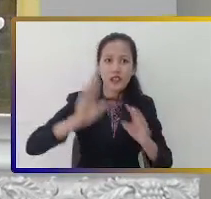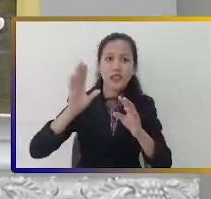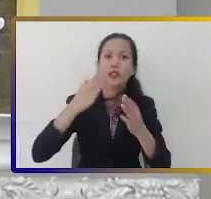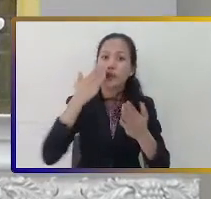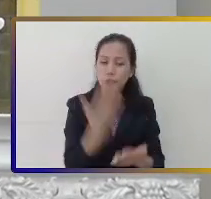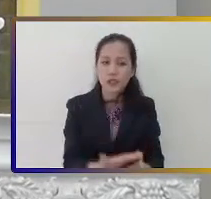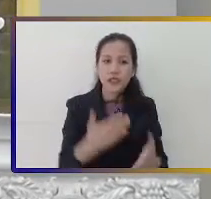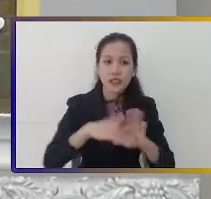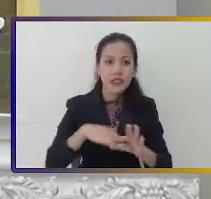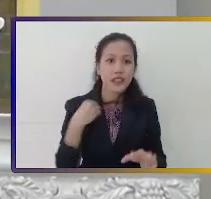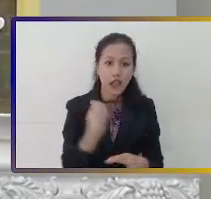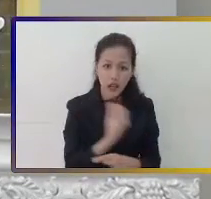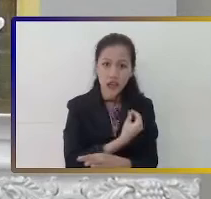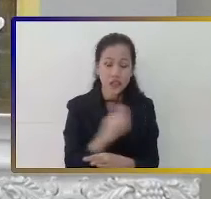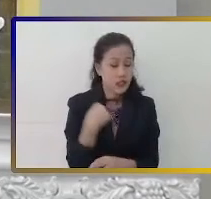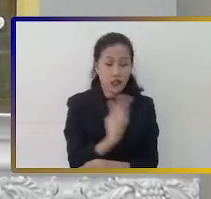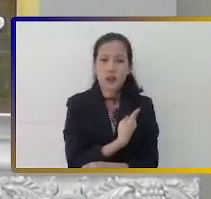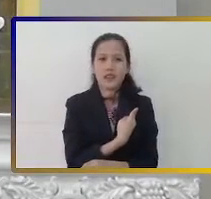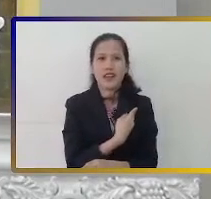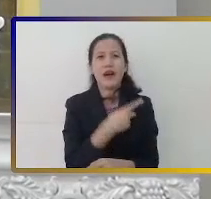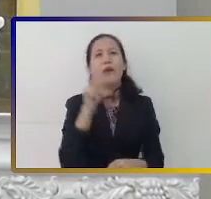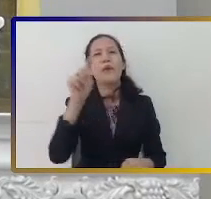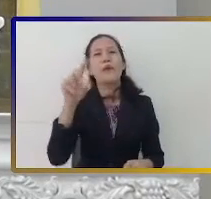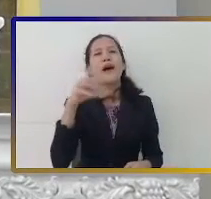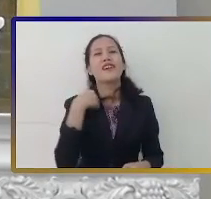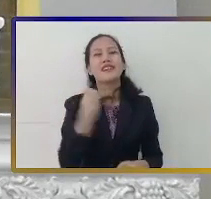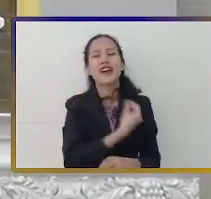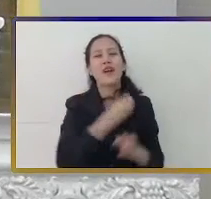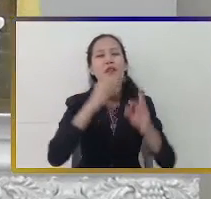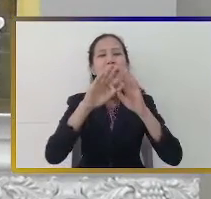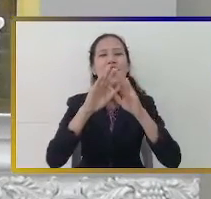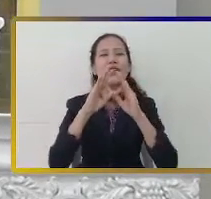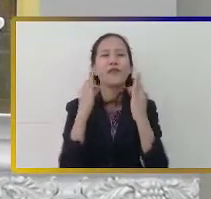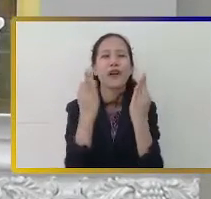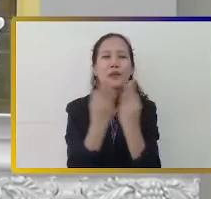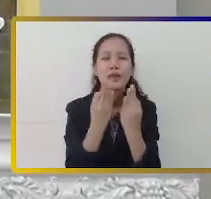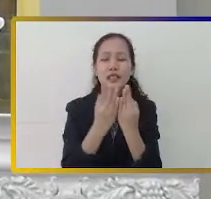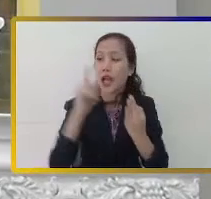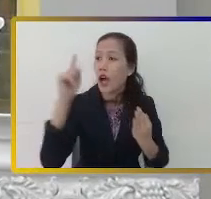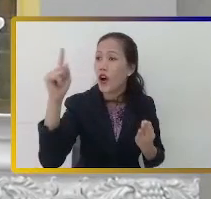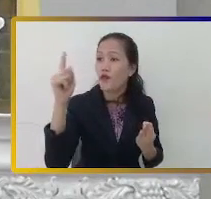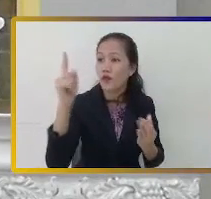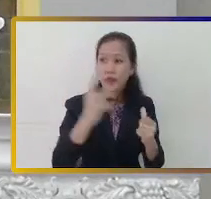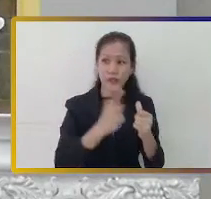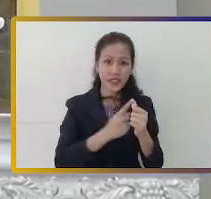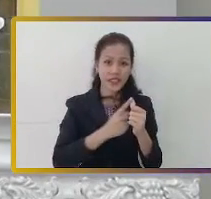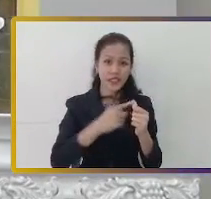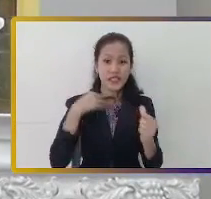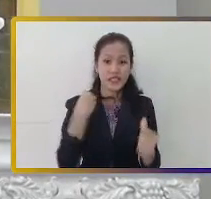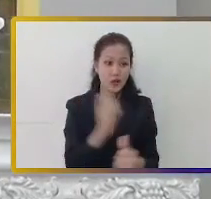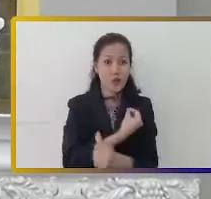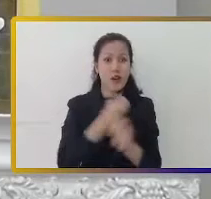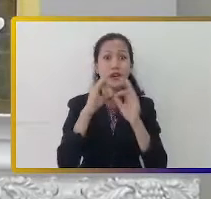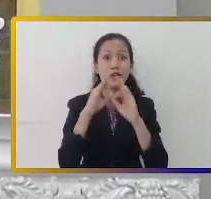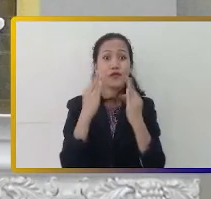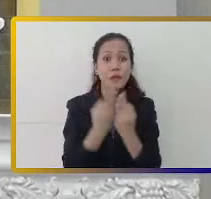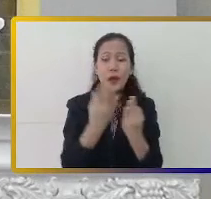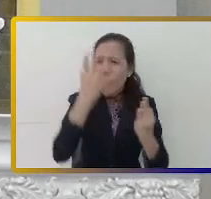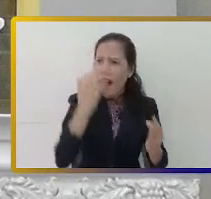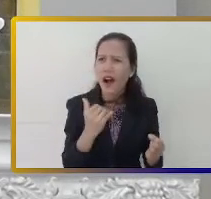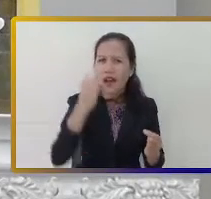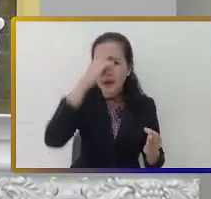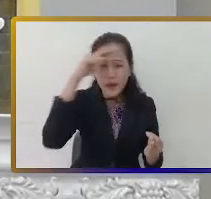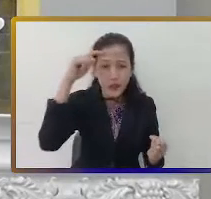be our family. Unang-una dapat ang family po natin. Ano po? Bakit po? Kasi we need